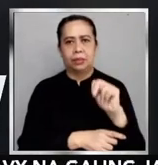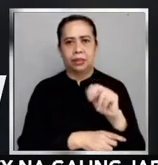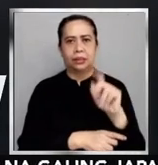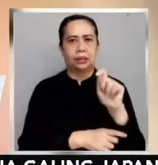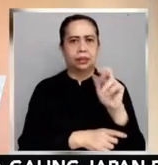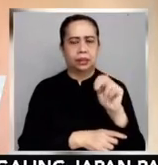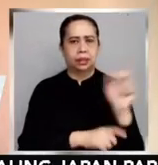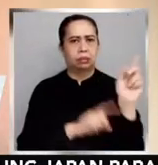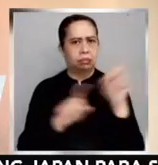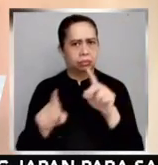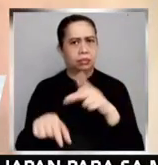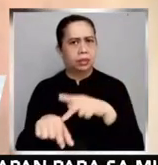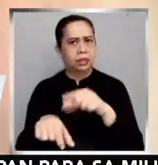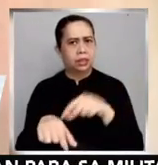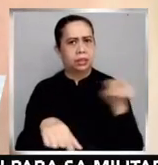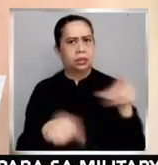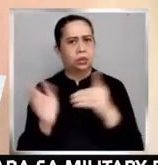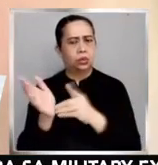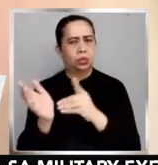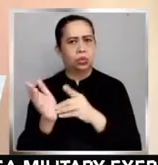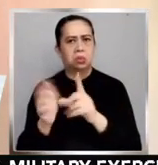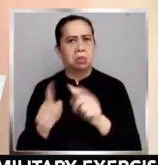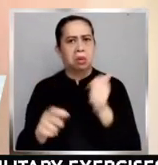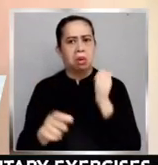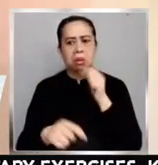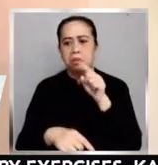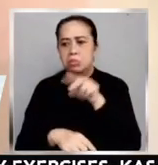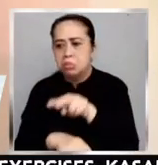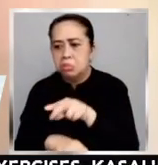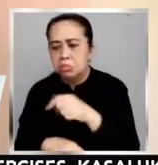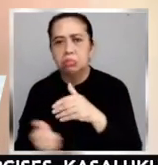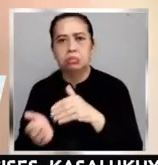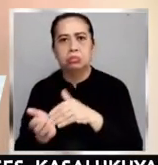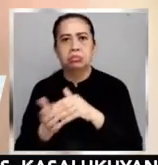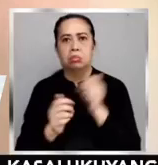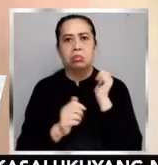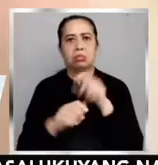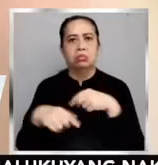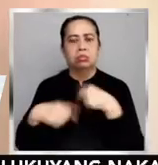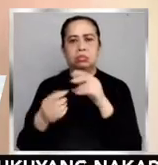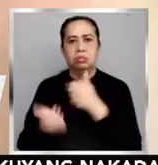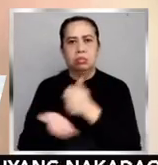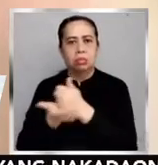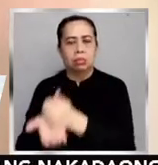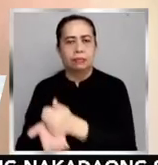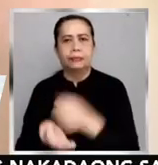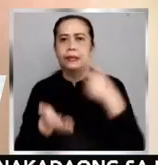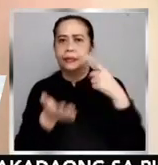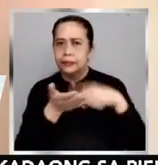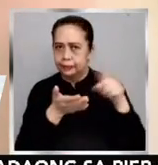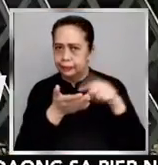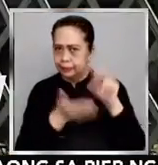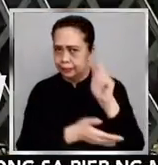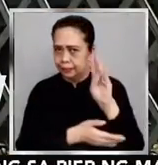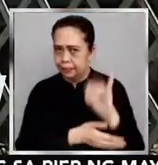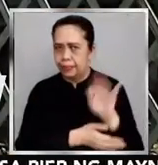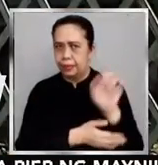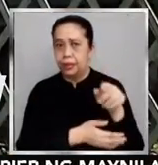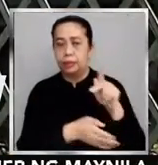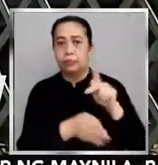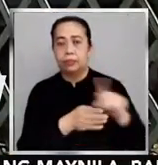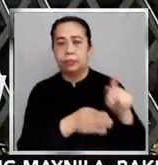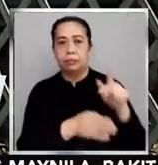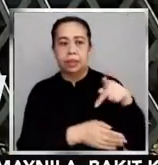ang nasabing doktor pero tumanggi itong tignan ang lagay noon ni Salili. Alamin daw ng NBI sa Professional